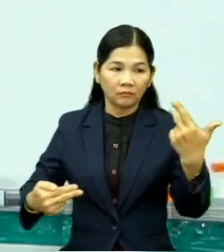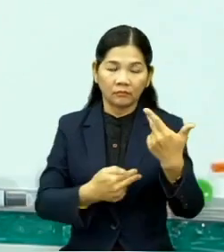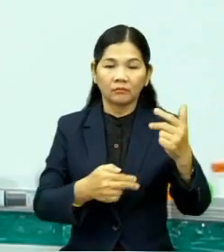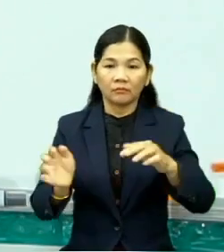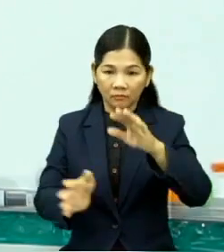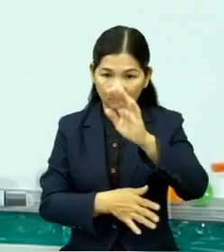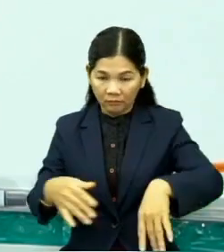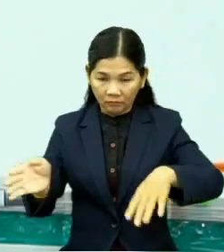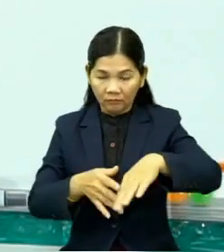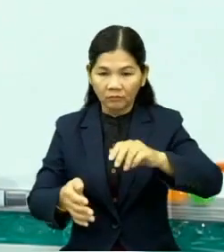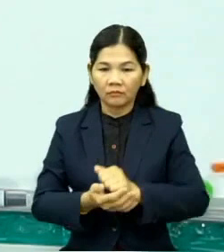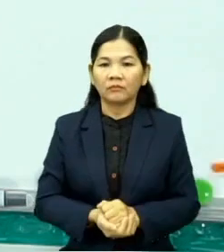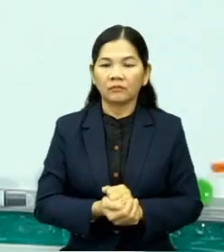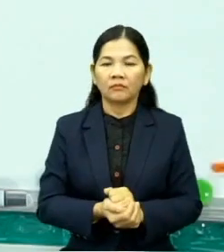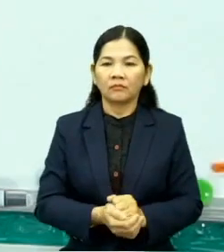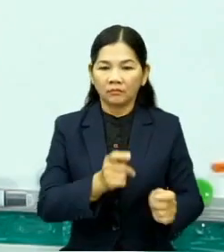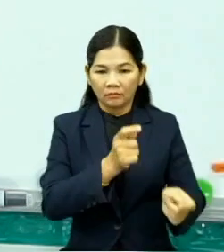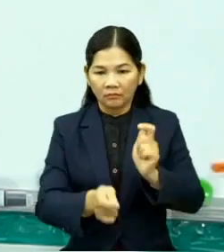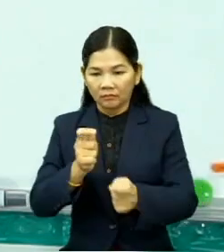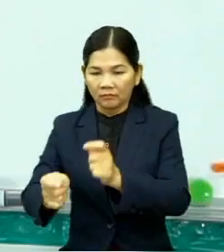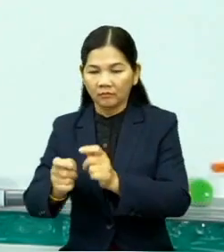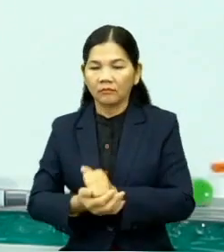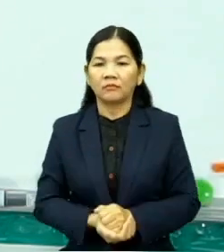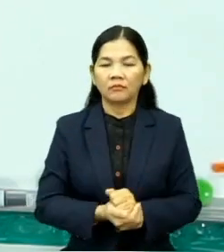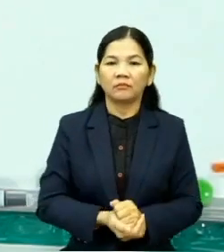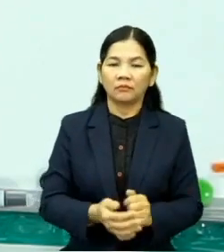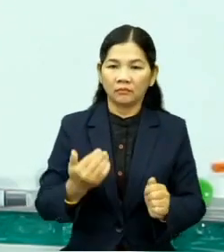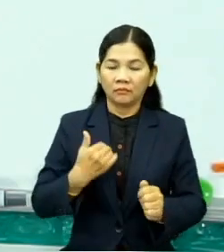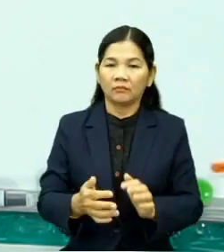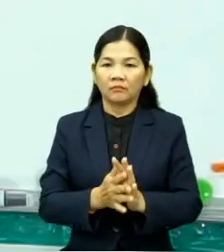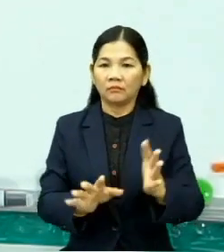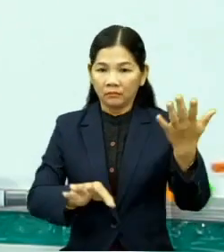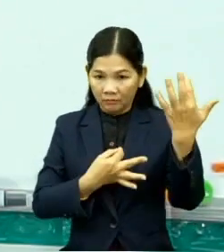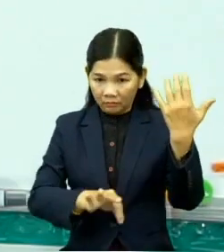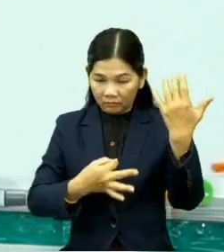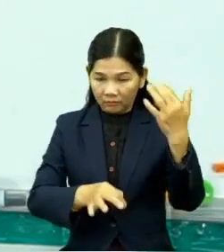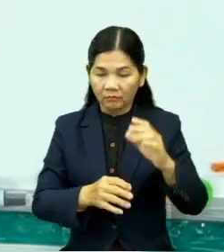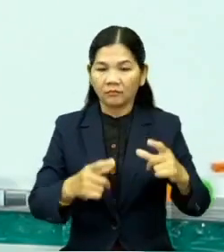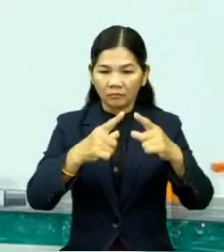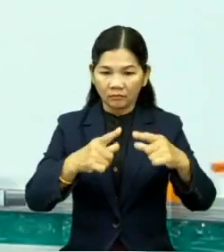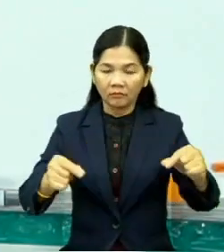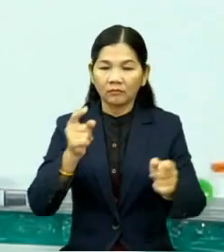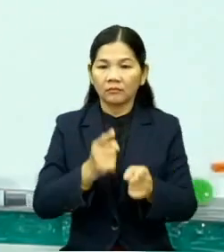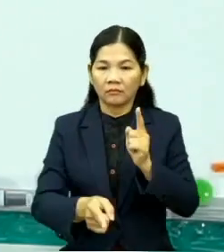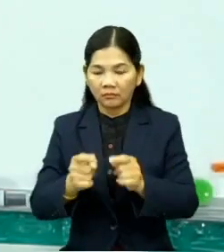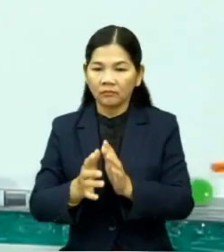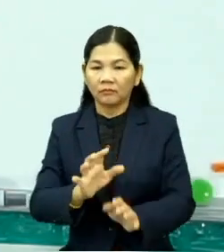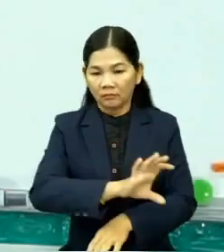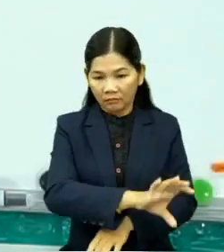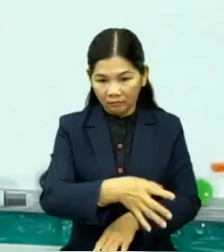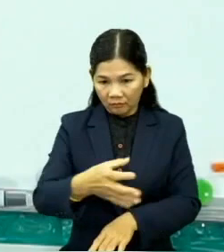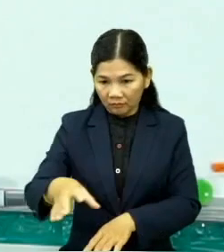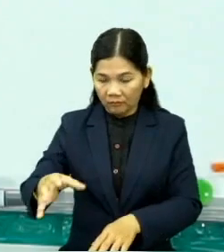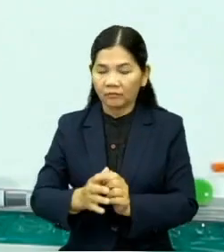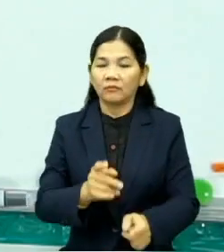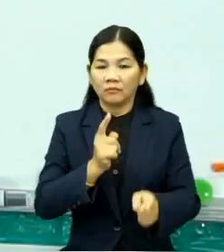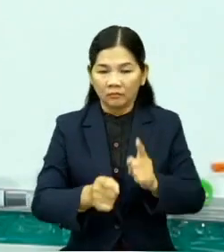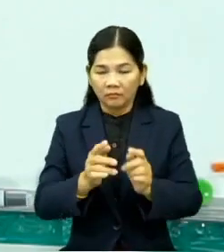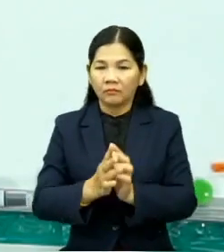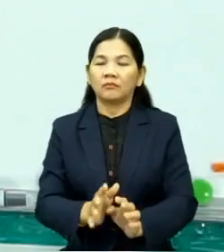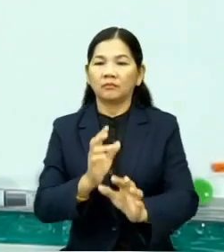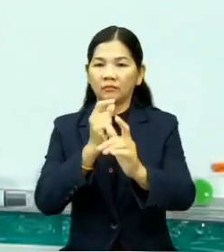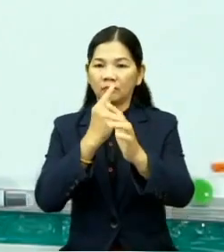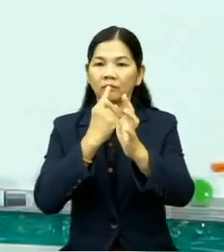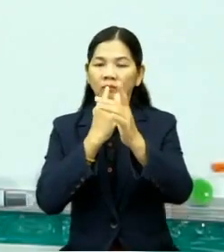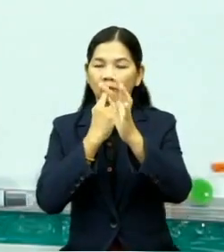រតាខេខឹមរនាតកងស្រឡៃ